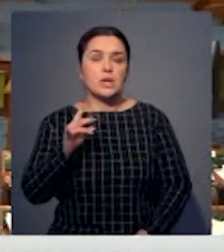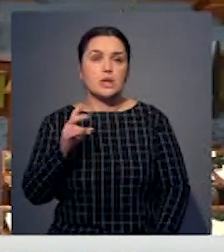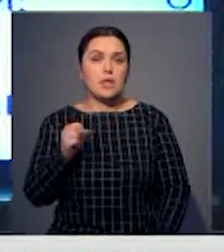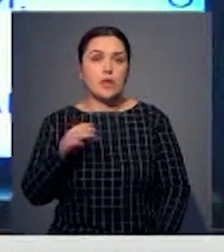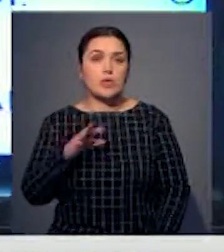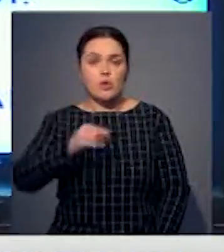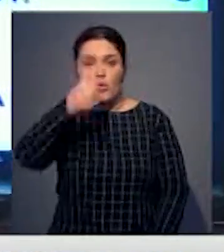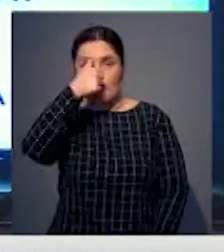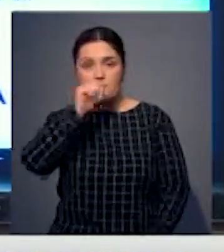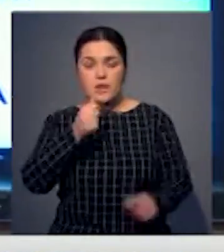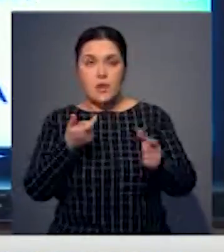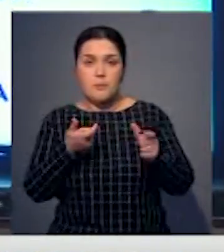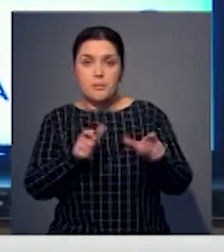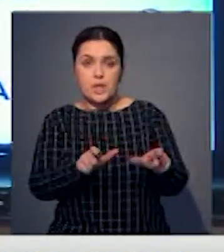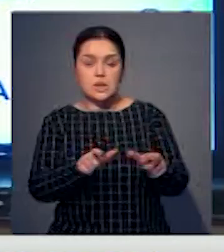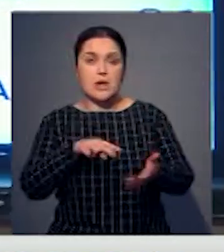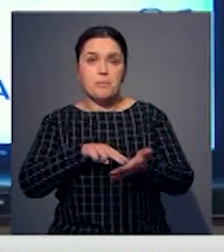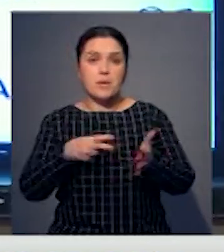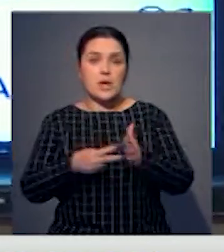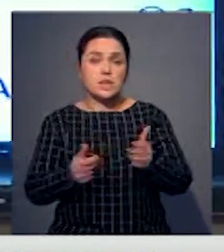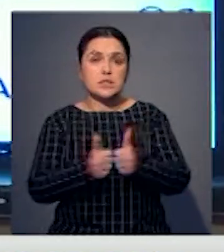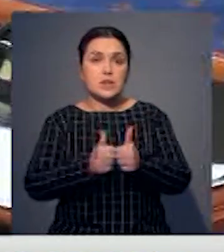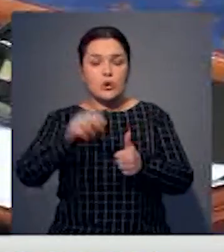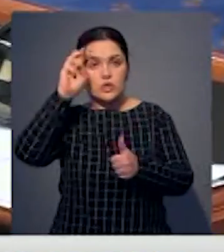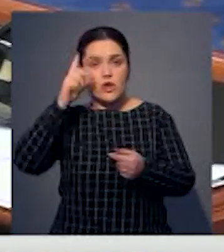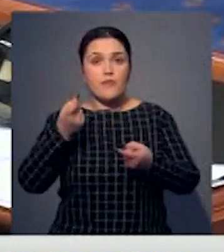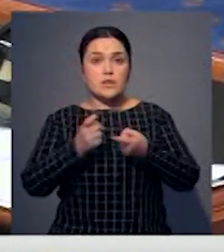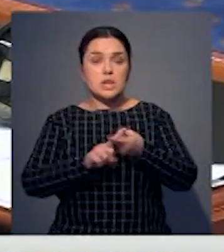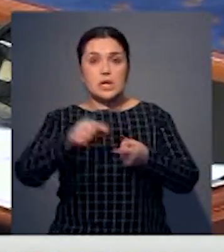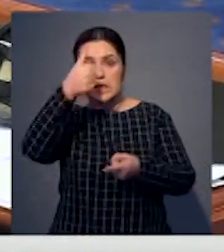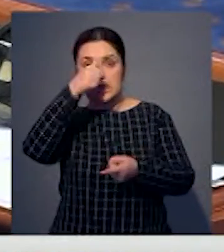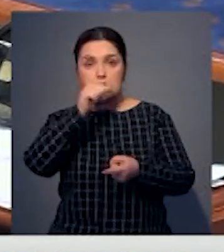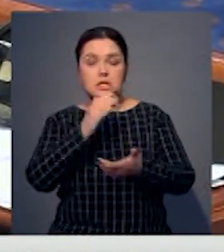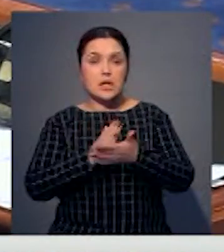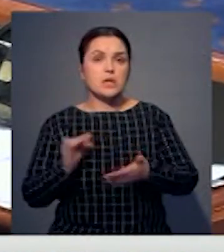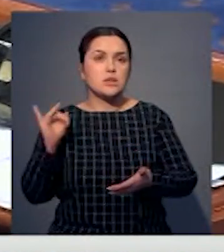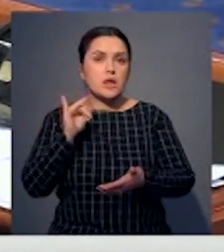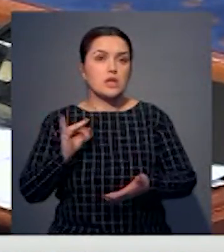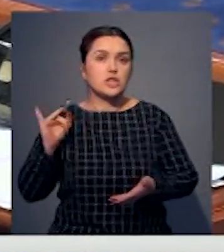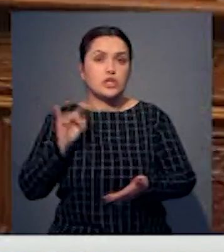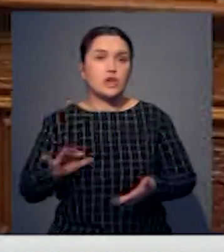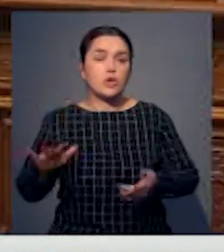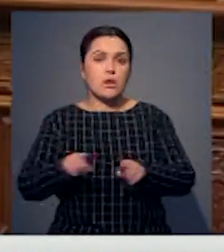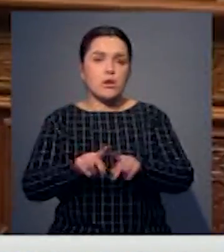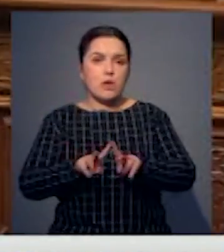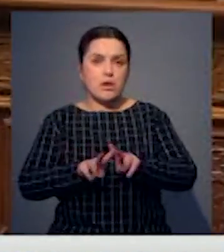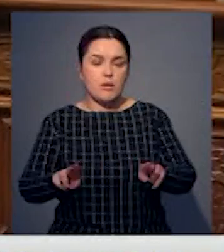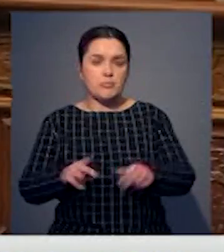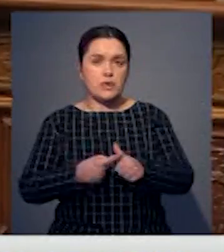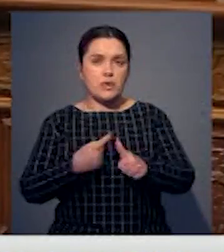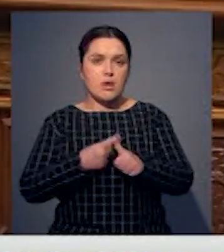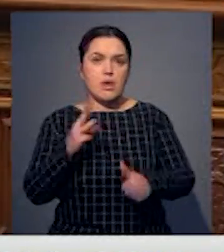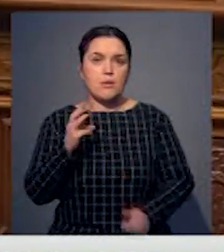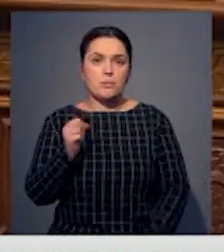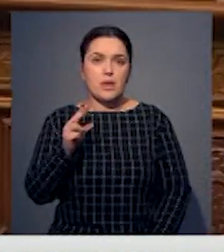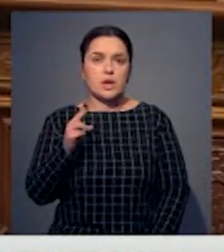НАТО. Афины блокируют планы соседнего государства в связи с тем, что в Греции есть исторический регион, которую также называется